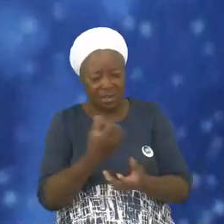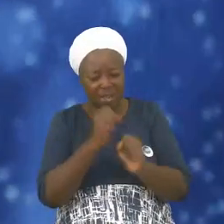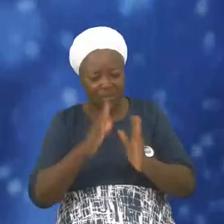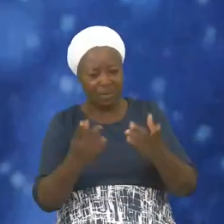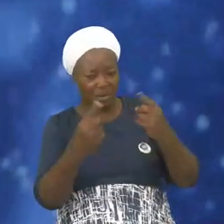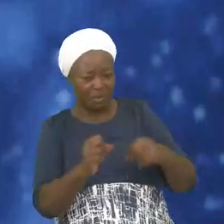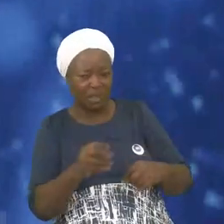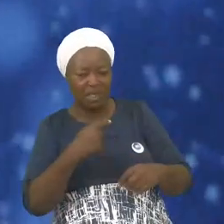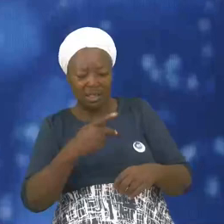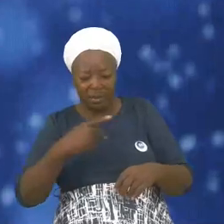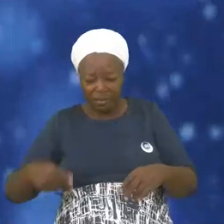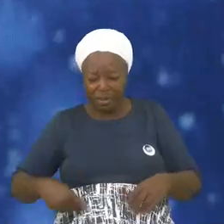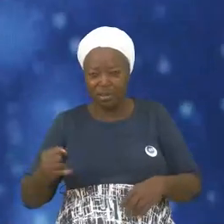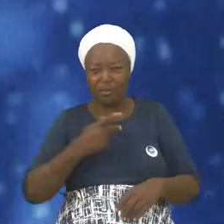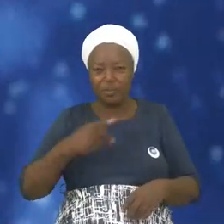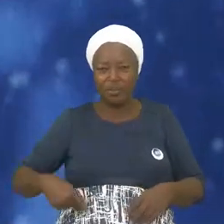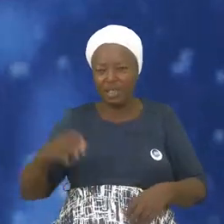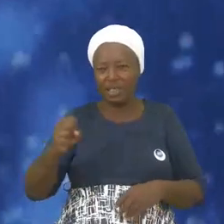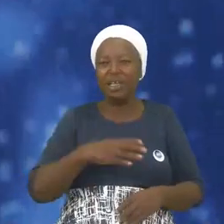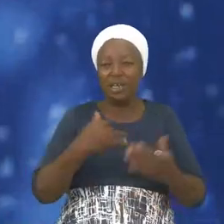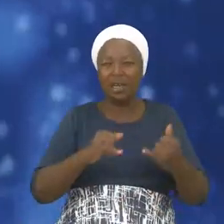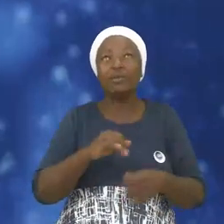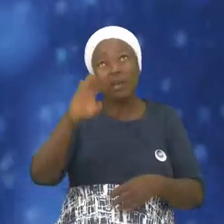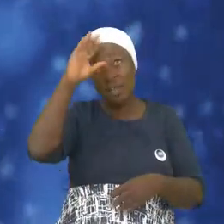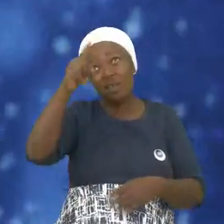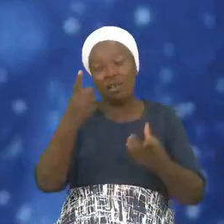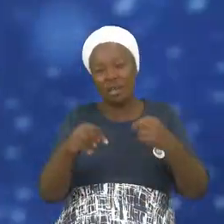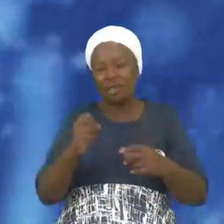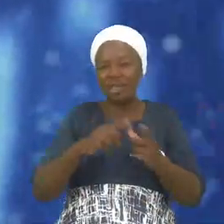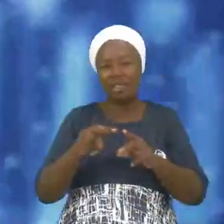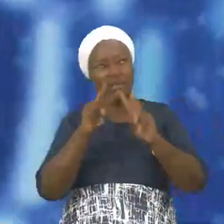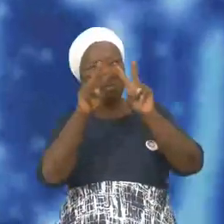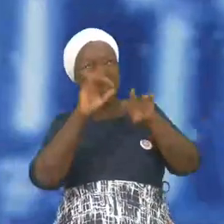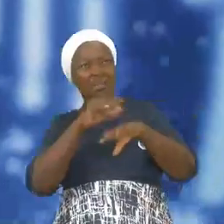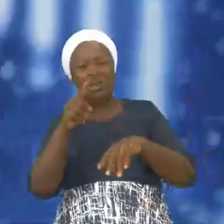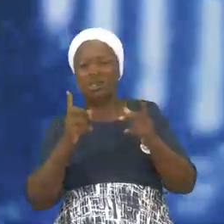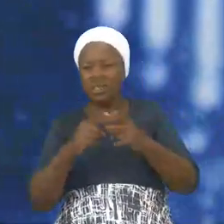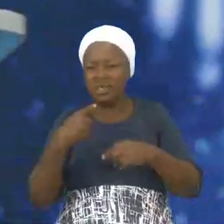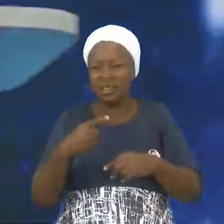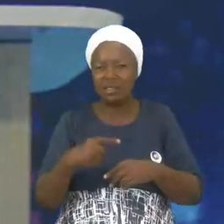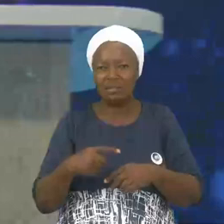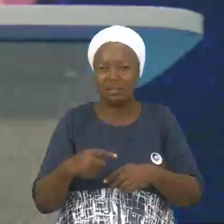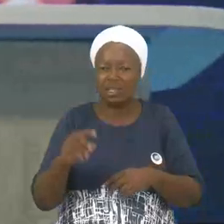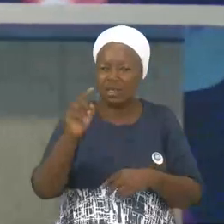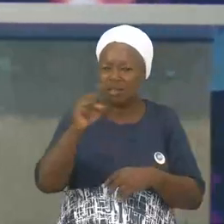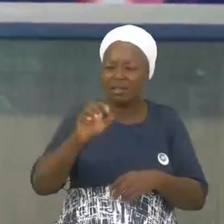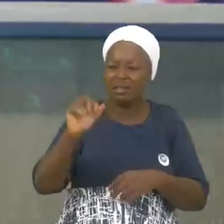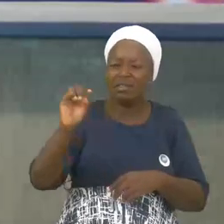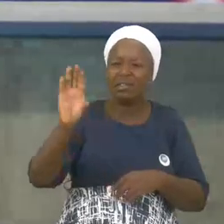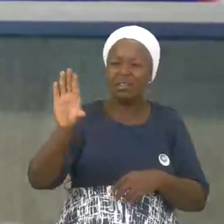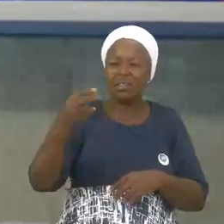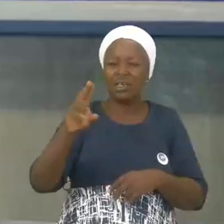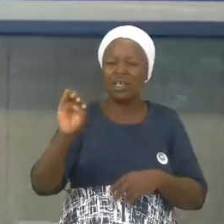un Zaché là-bas, ou un Zaché de l'autre côté, maintenant le sauveur vient, le prince des princes vient, et il